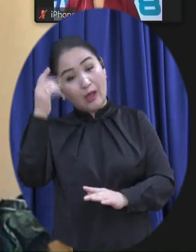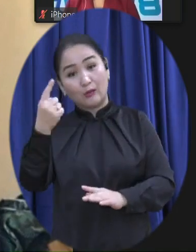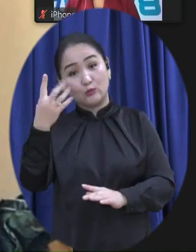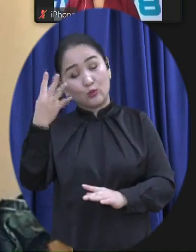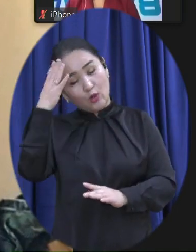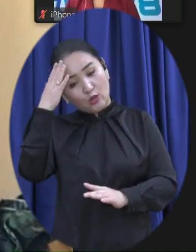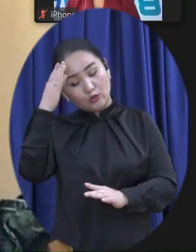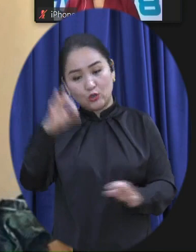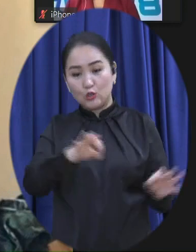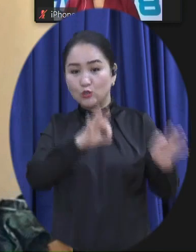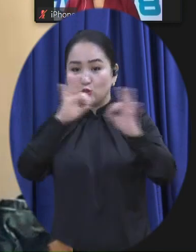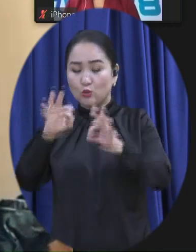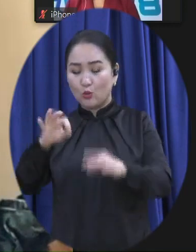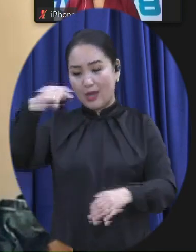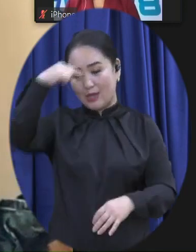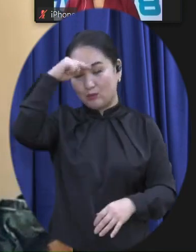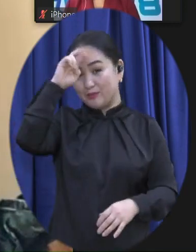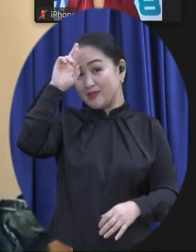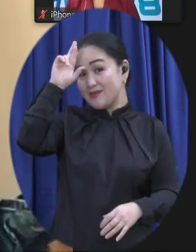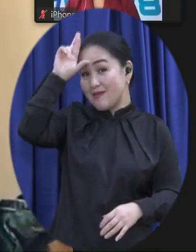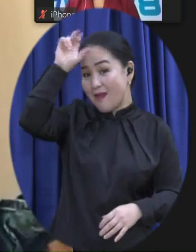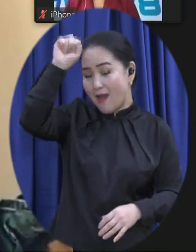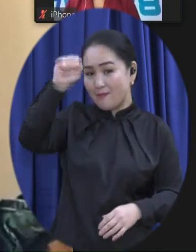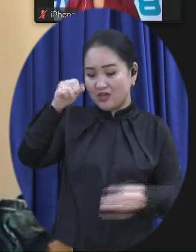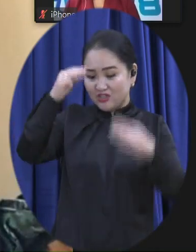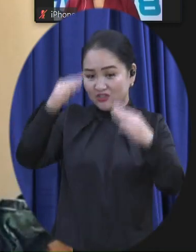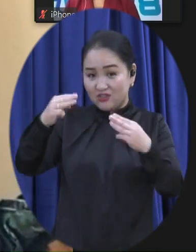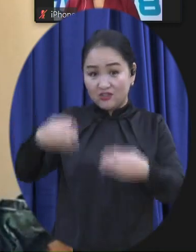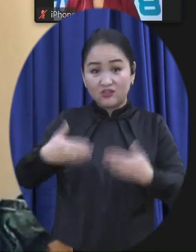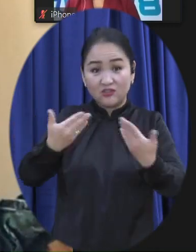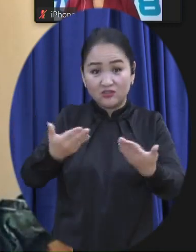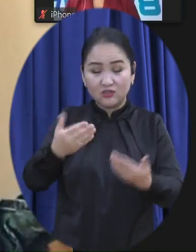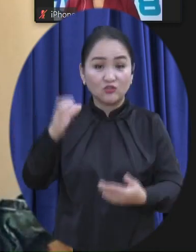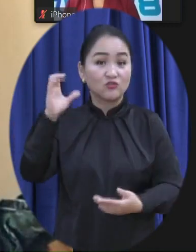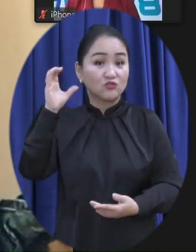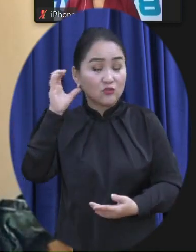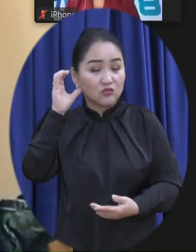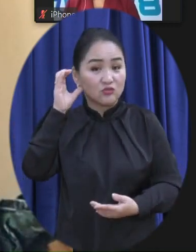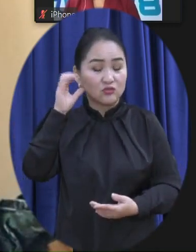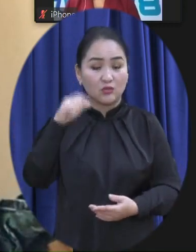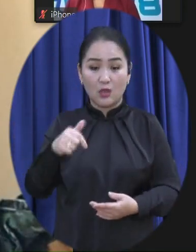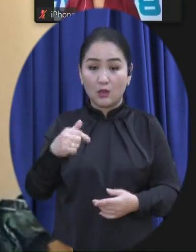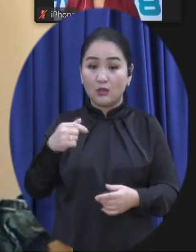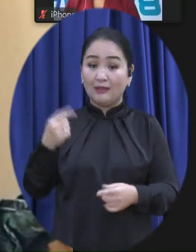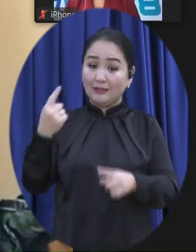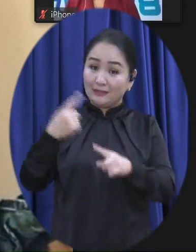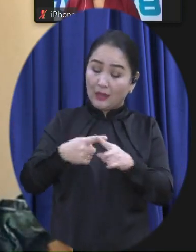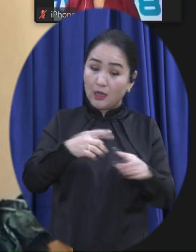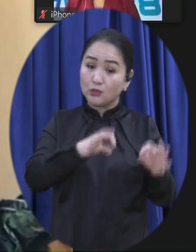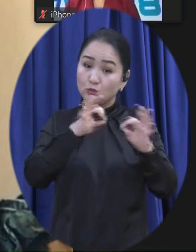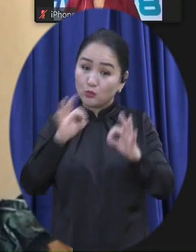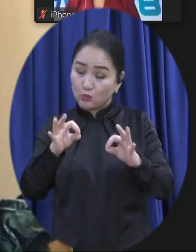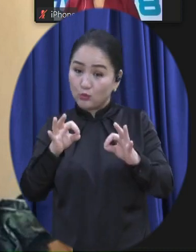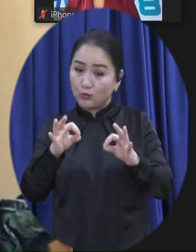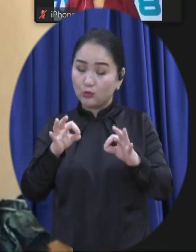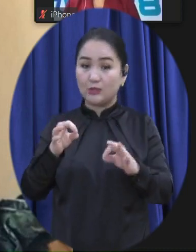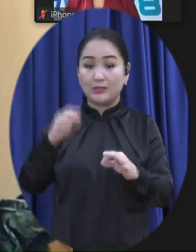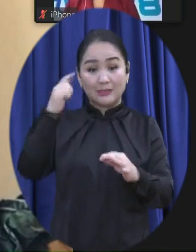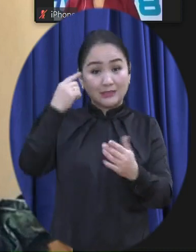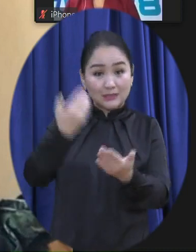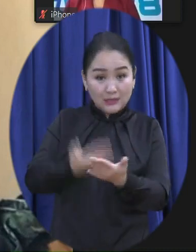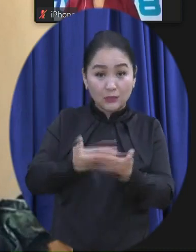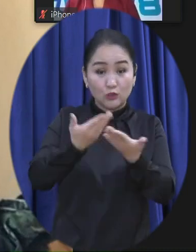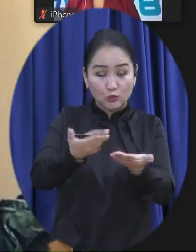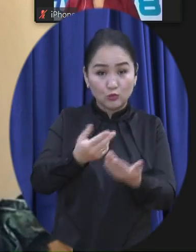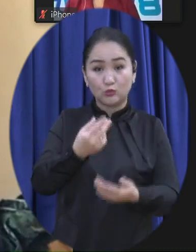гэсэн ийм мэдээлэл гаргасан. Тэгэхээр та бүхэн үнэхээр одоо 7-оос 14 хоног бүх нийтийн бэлэн байдлын зэрэгт шилжсэн хугацааг сунгах санал гаргасан